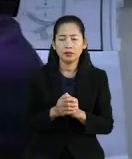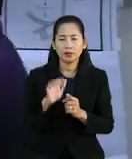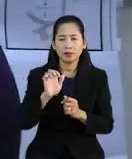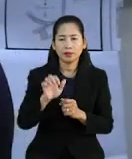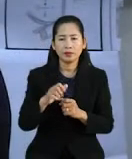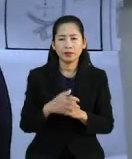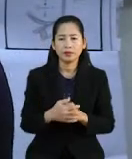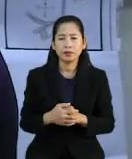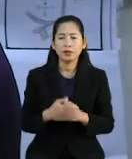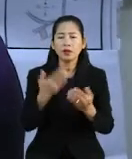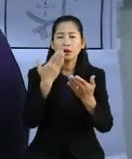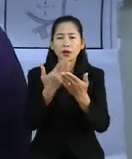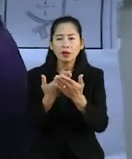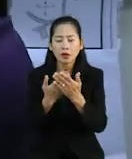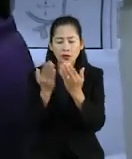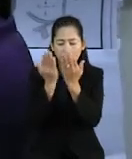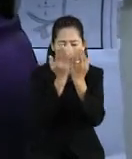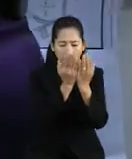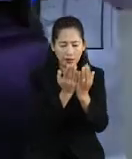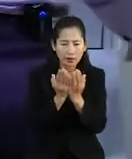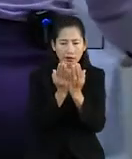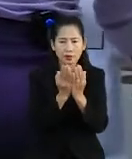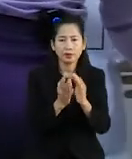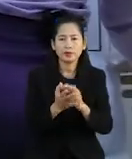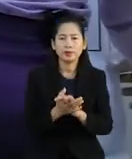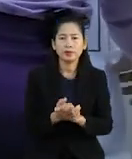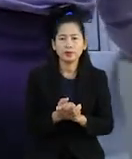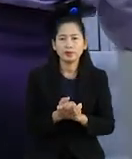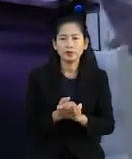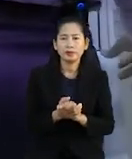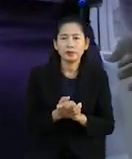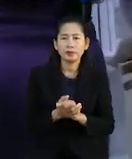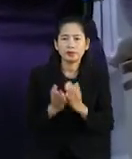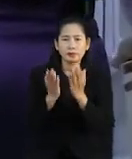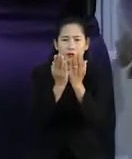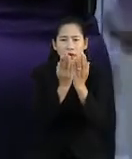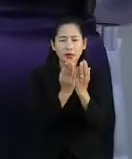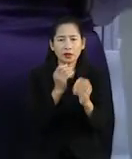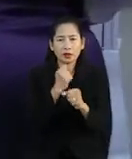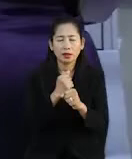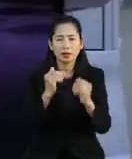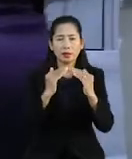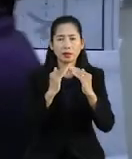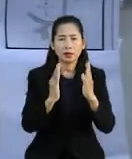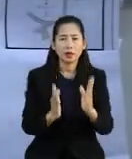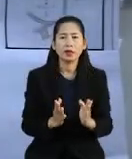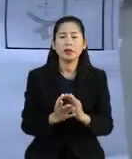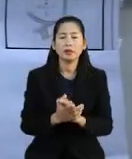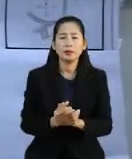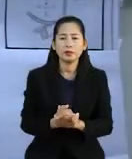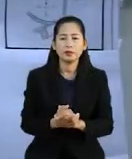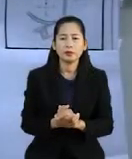chà, ông con xong ăn một nẹt rúa con, ăn cái cáp tem một nẹt rúa nó còn nè,